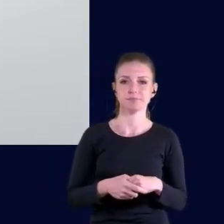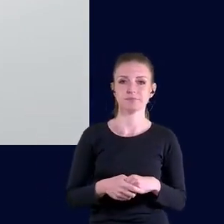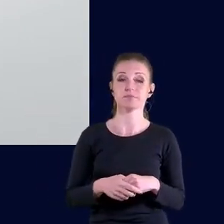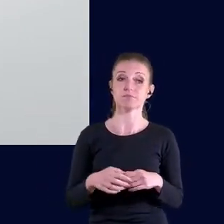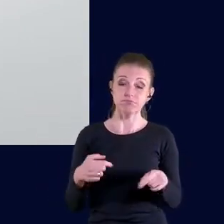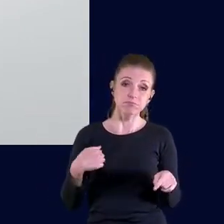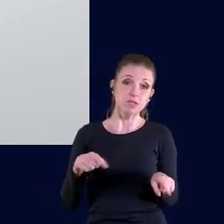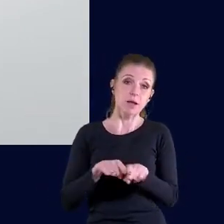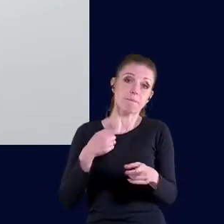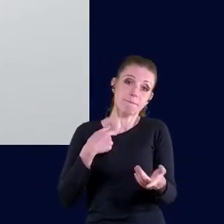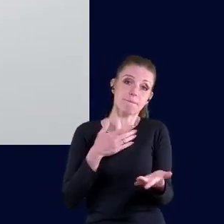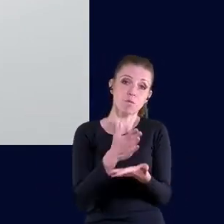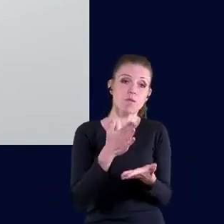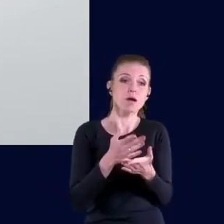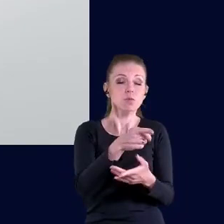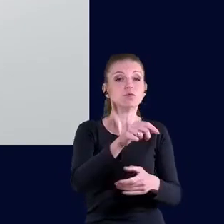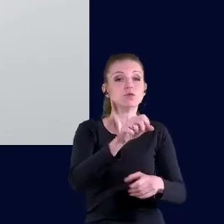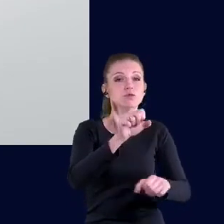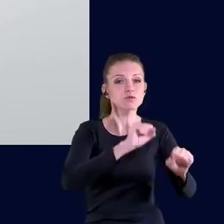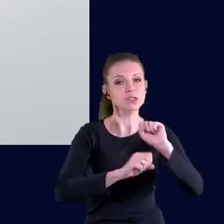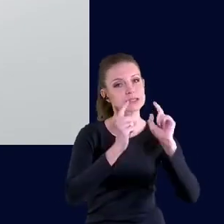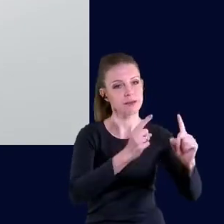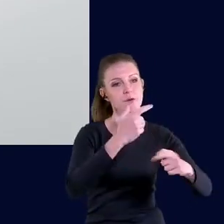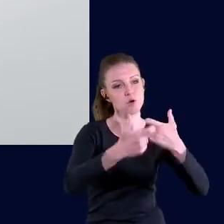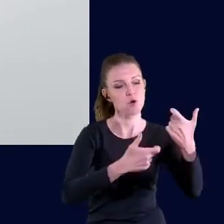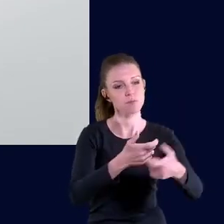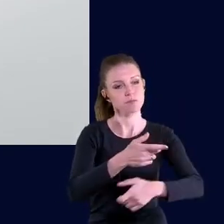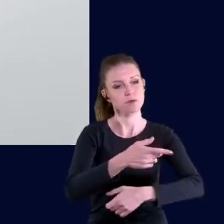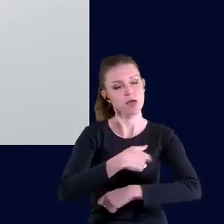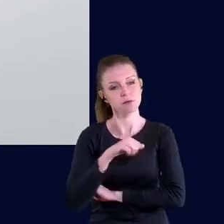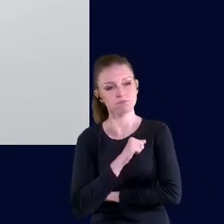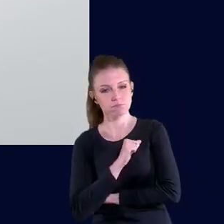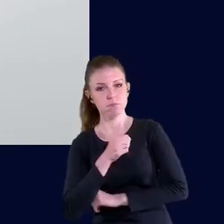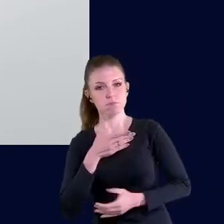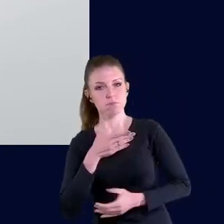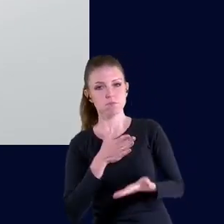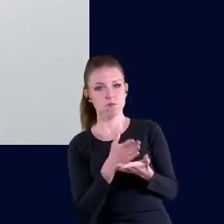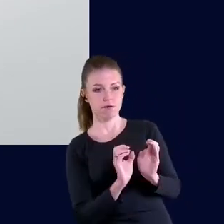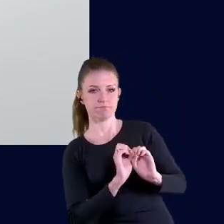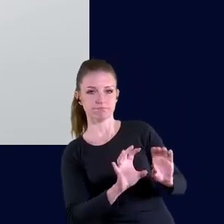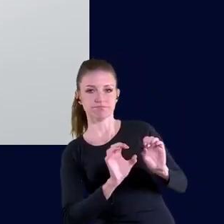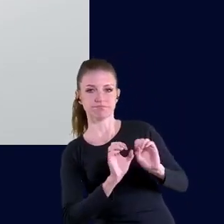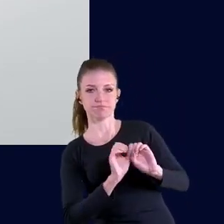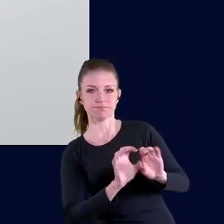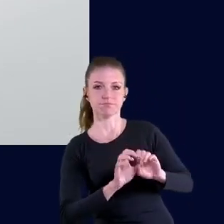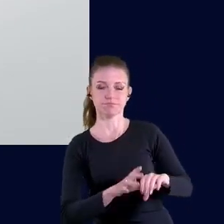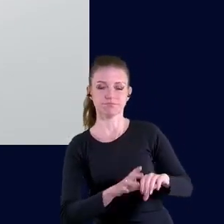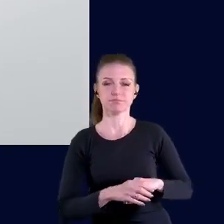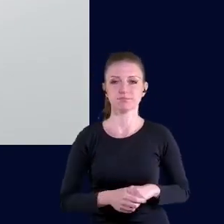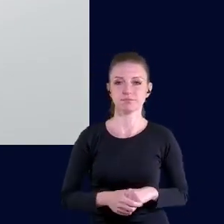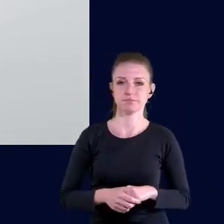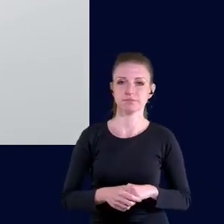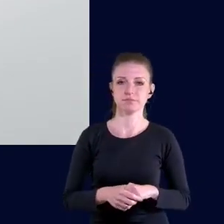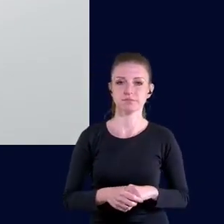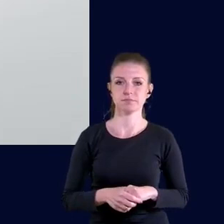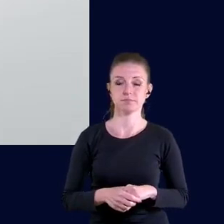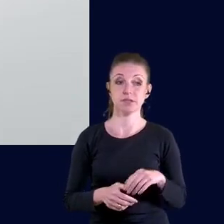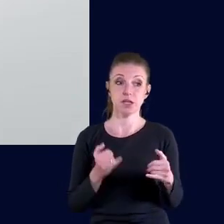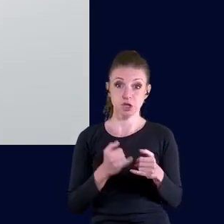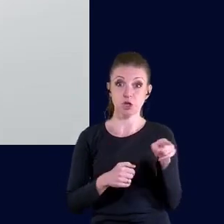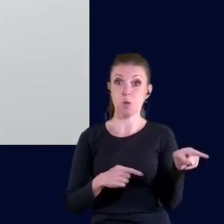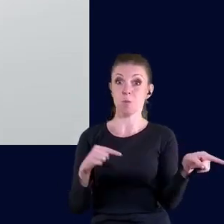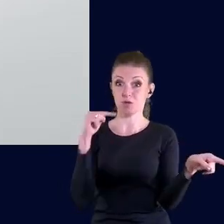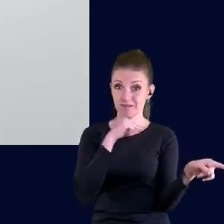praktyczne Umiejętności poruszania się w tych otwartych zasobach boję żeby te otwarte umiejętności będą